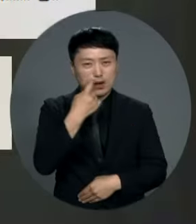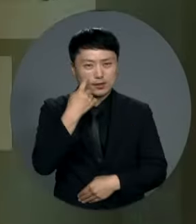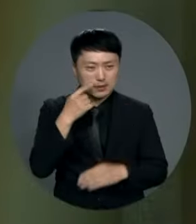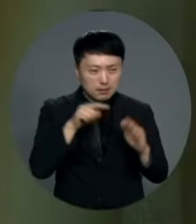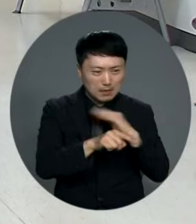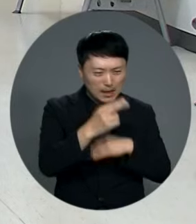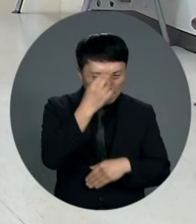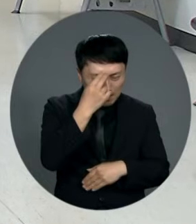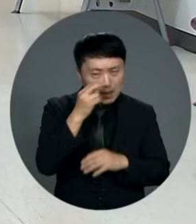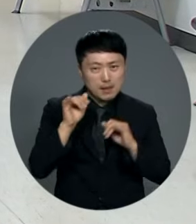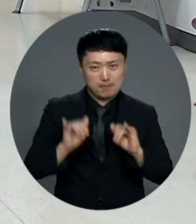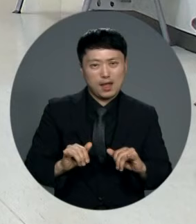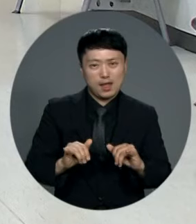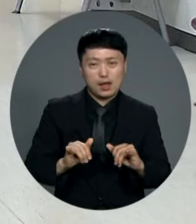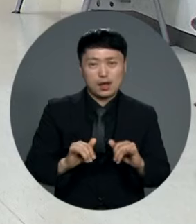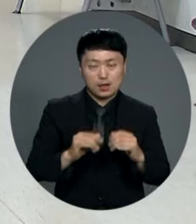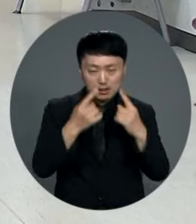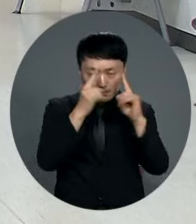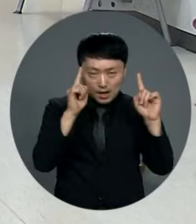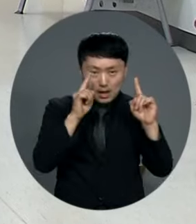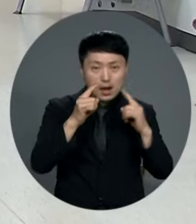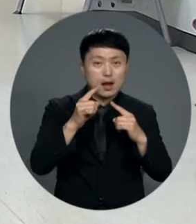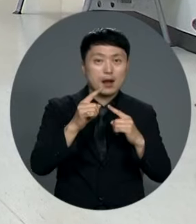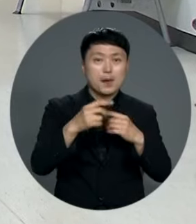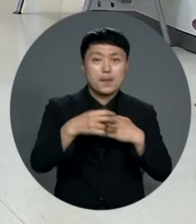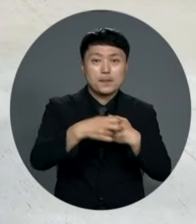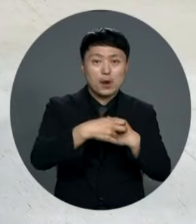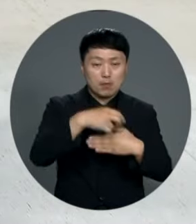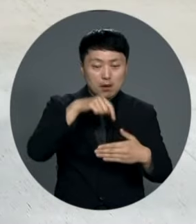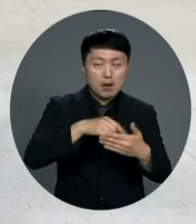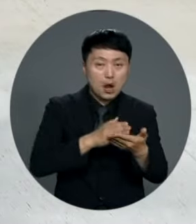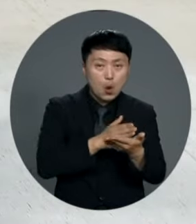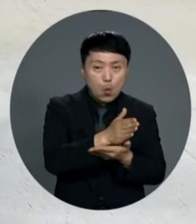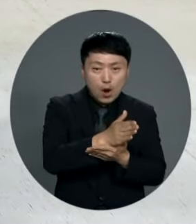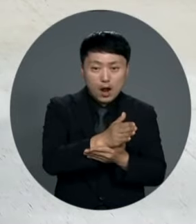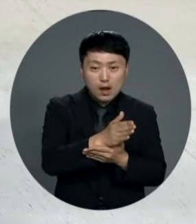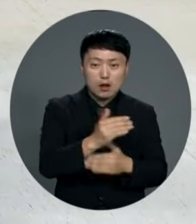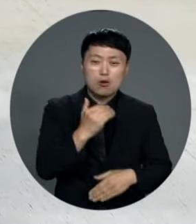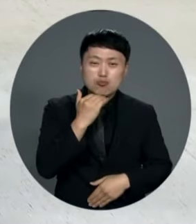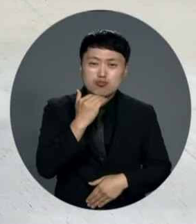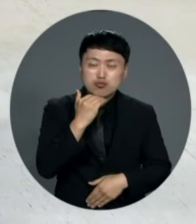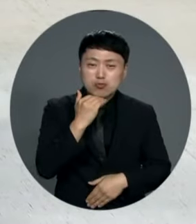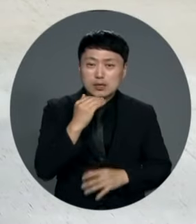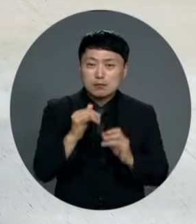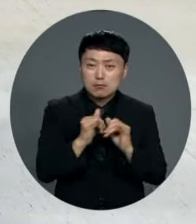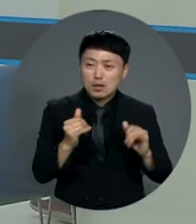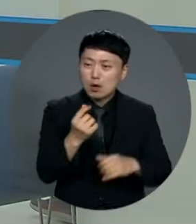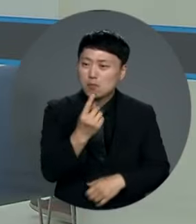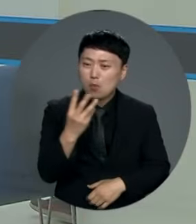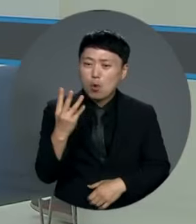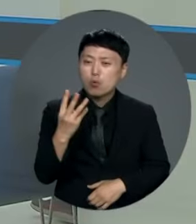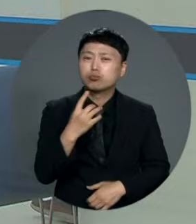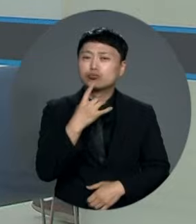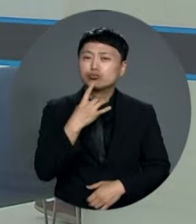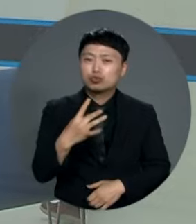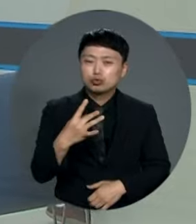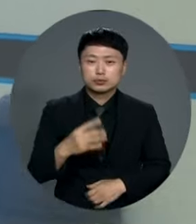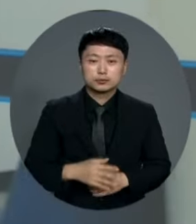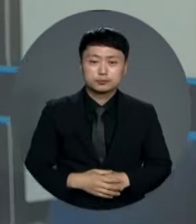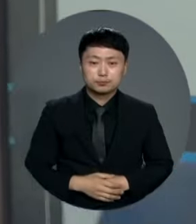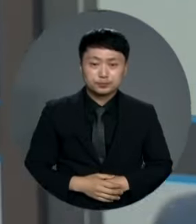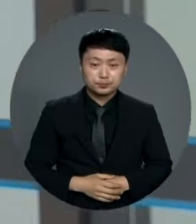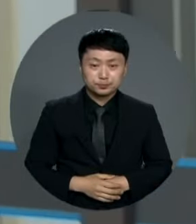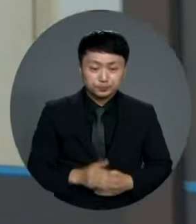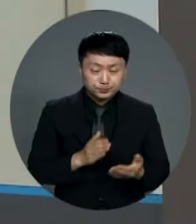피합니다. 한 대학병원 내과 외래병동은 대기실에 환자가 서너 명뿐입니다. 진료실 네 곳 중